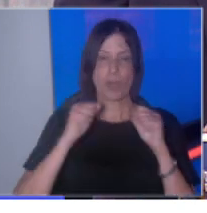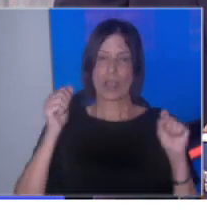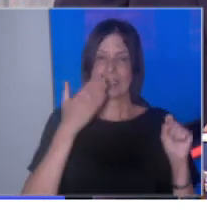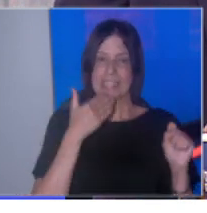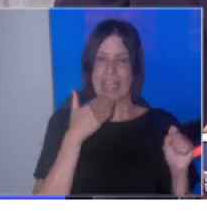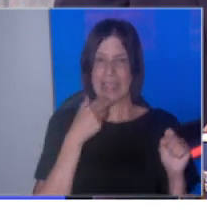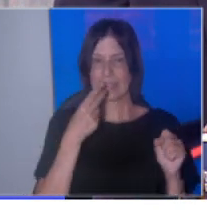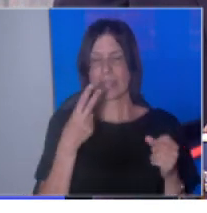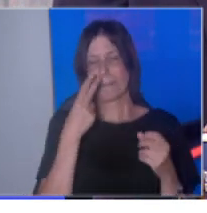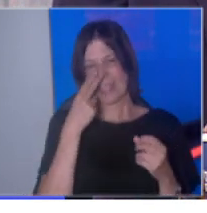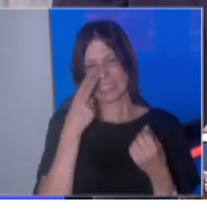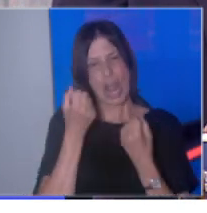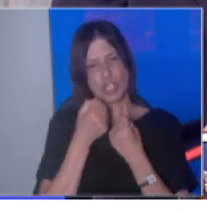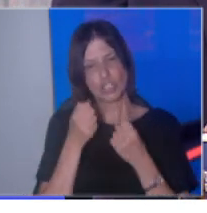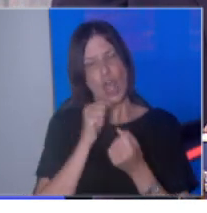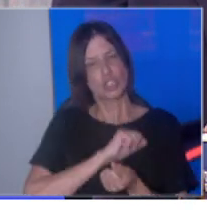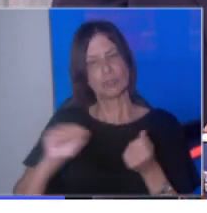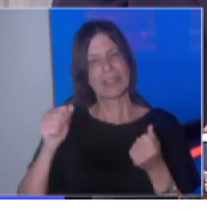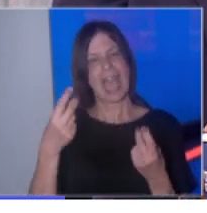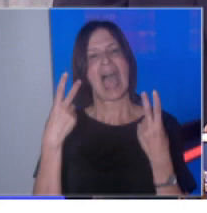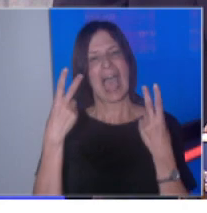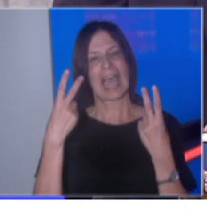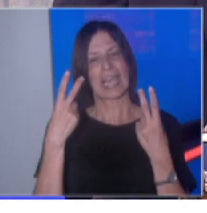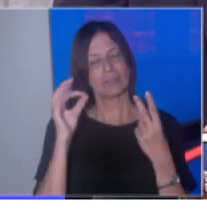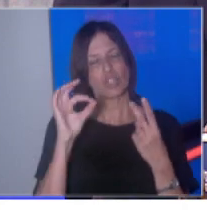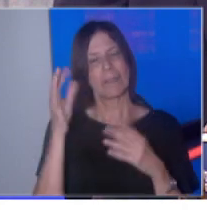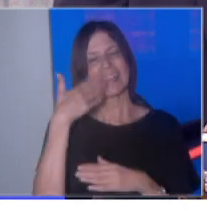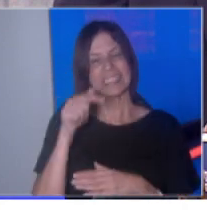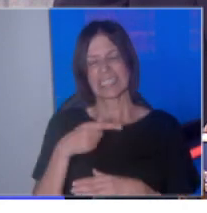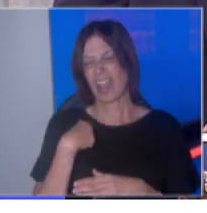מנסה להשמיד את הערכים הליברליים של מדינת ישראל, אני לא רואה שום צורך לברך אותו.